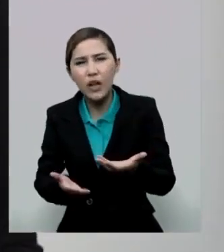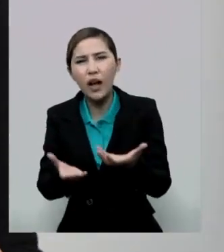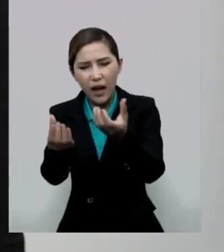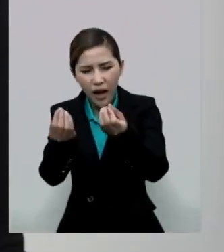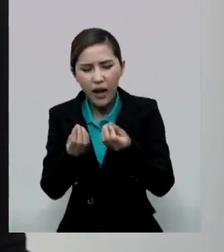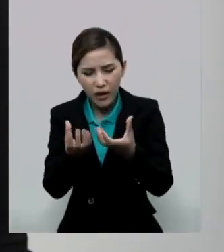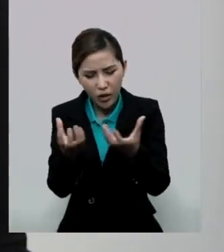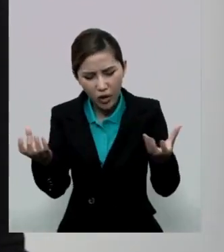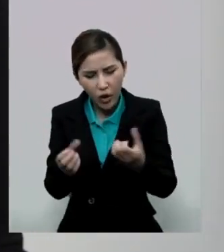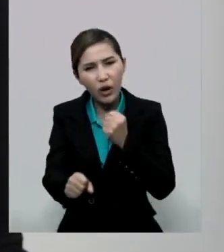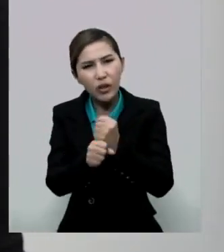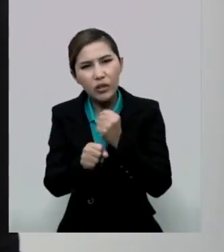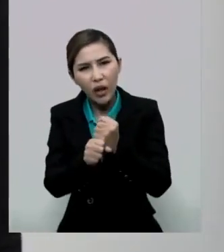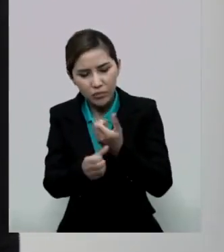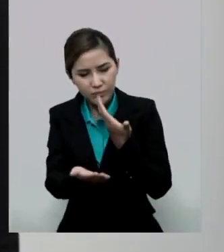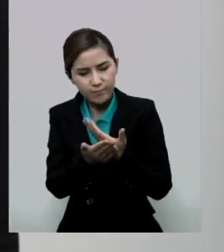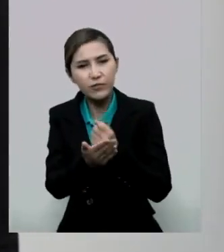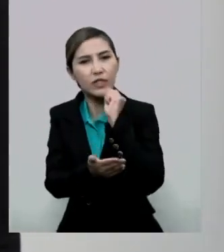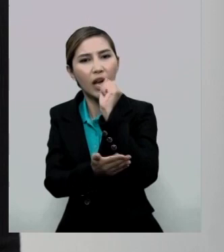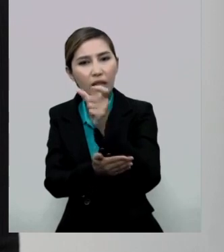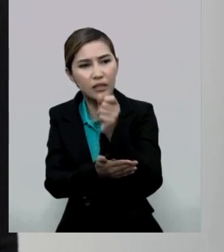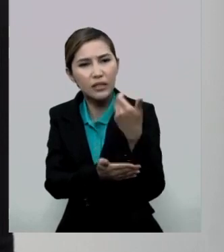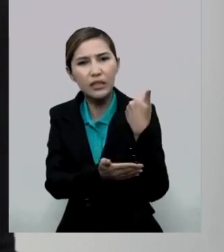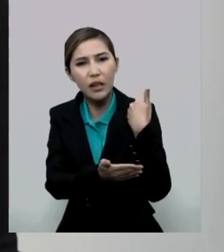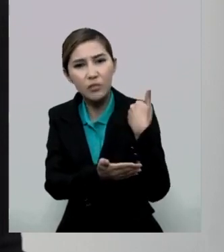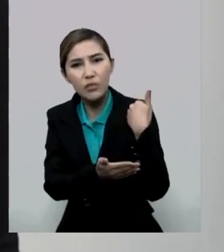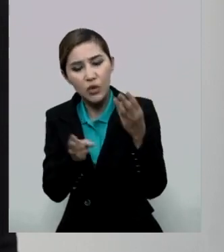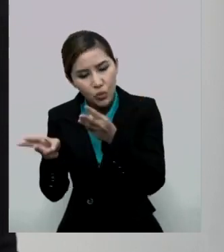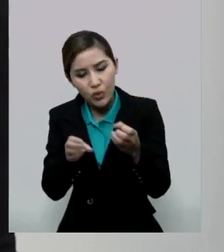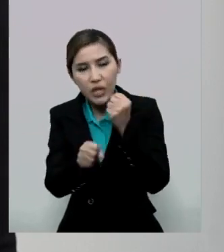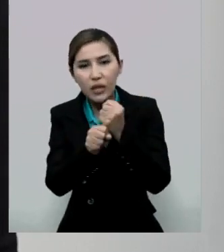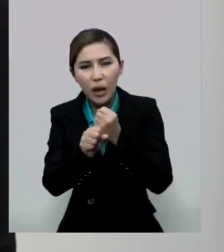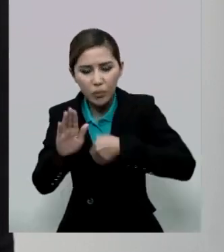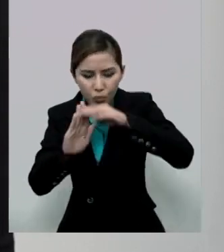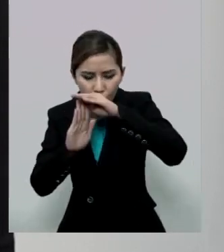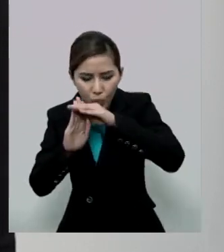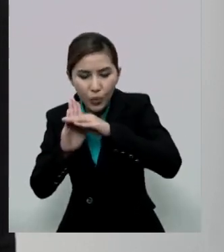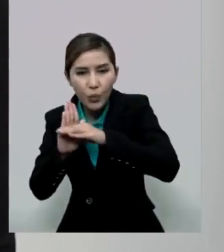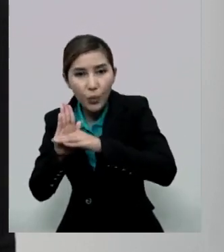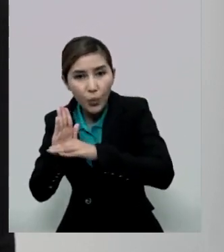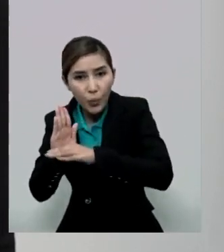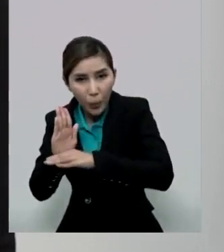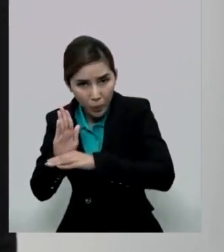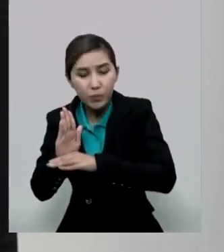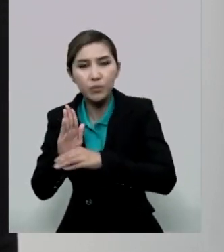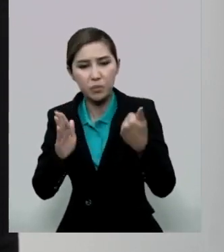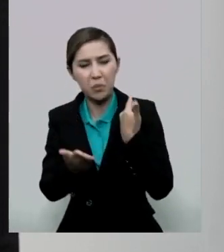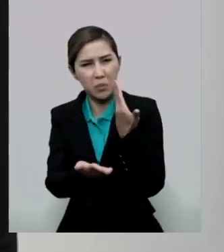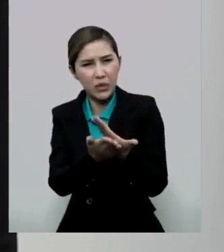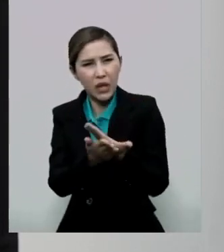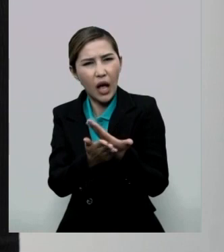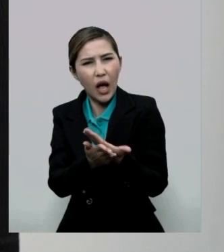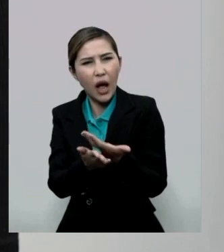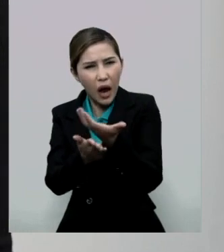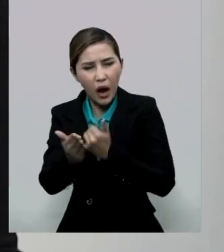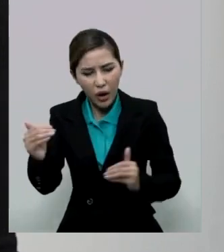เขาก็ให้อุปกรณ์เรามาทำอะไรอย่างเงี้ยค่ะเสียค่าอุปกรณ์เขาก็แจ้งว่ามีวิธีทำอย่างนี้อย่างนี้อย่างเงี้ยค่ะแล้วก็ราย